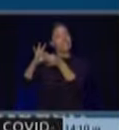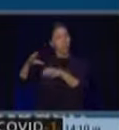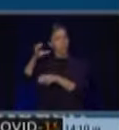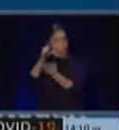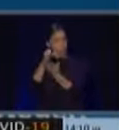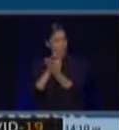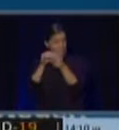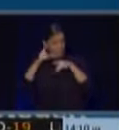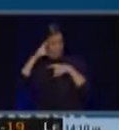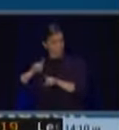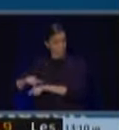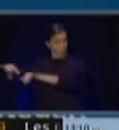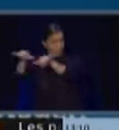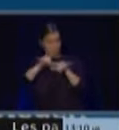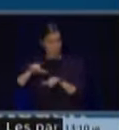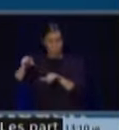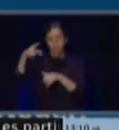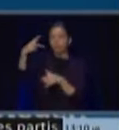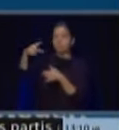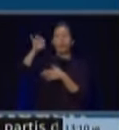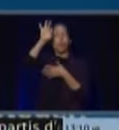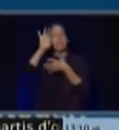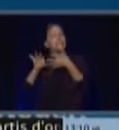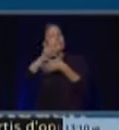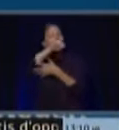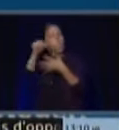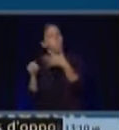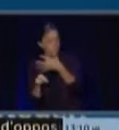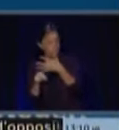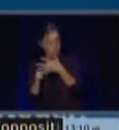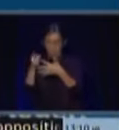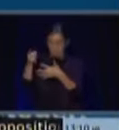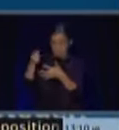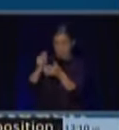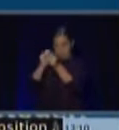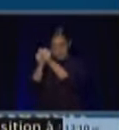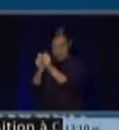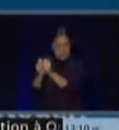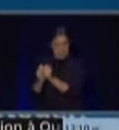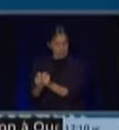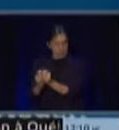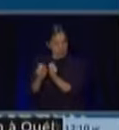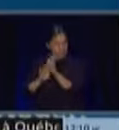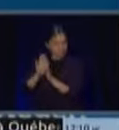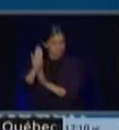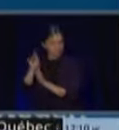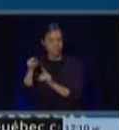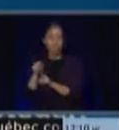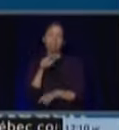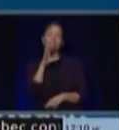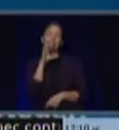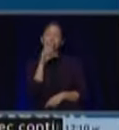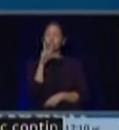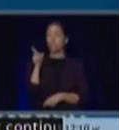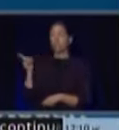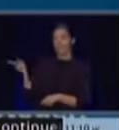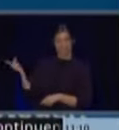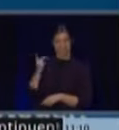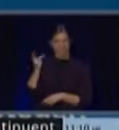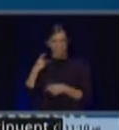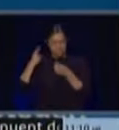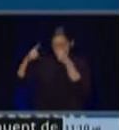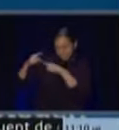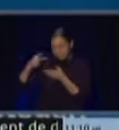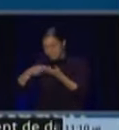de signer, bonifié les conditions de travail. Mais actuellement, là, on est en train, avec Christian, de regarder toutes les